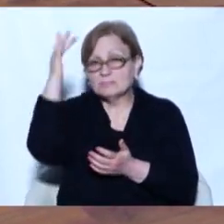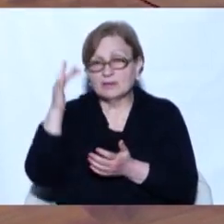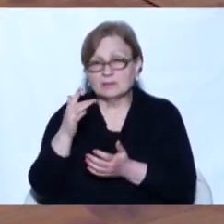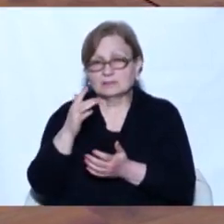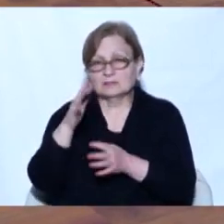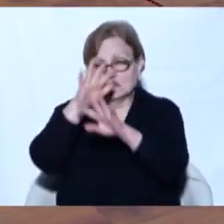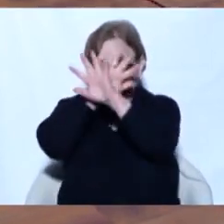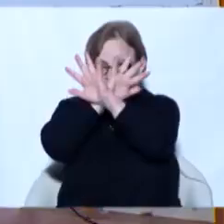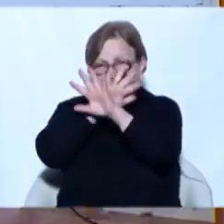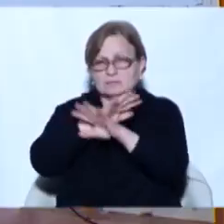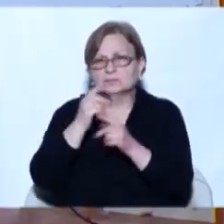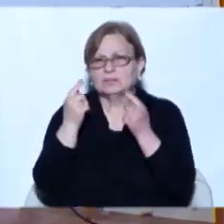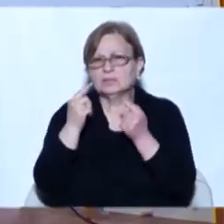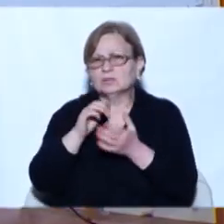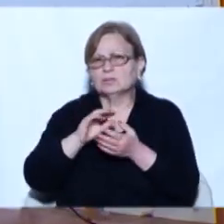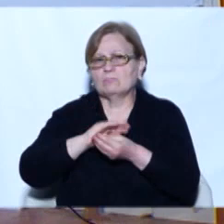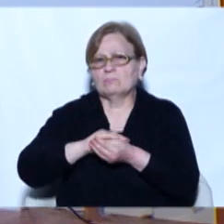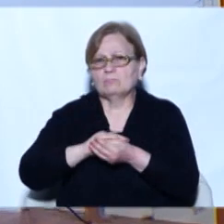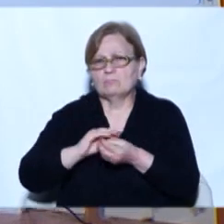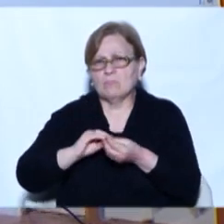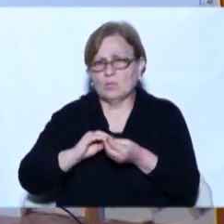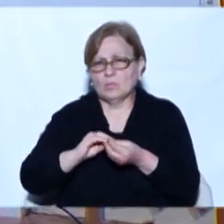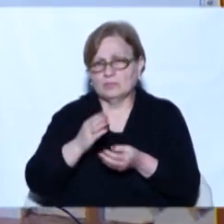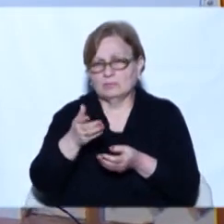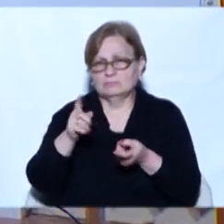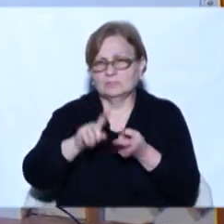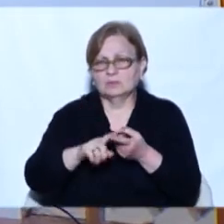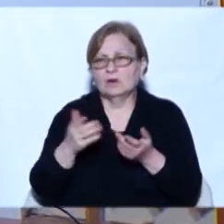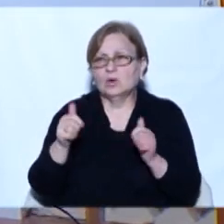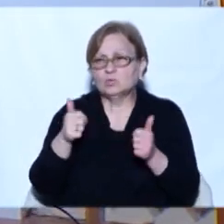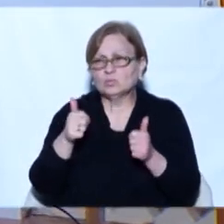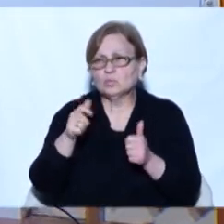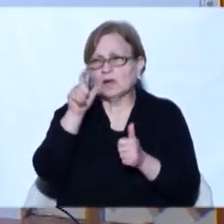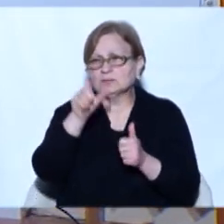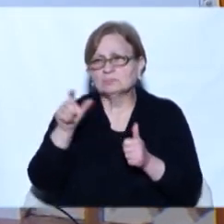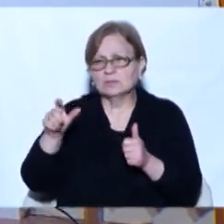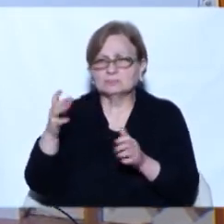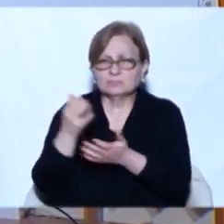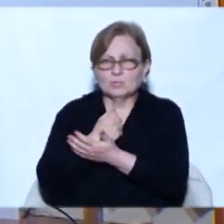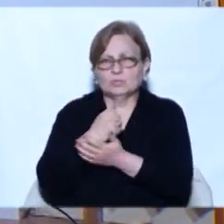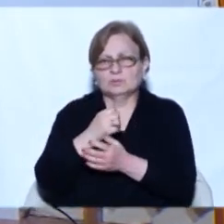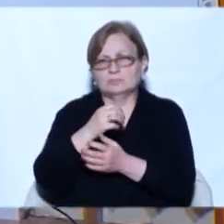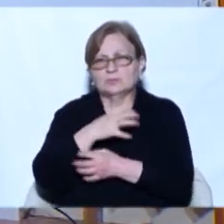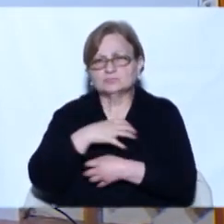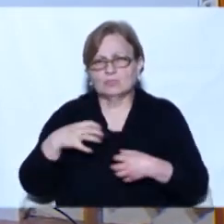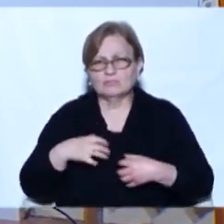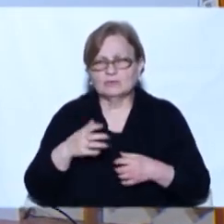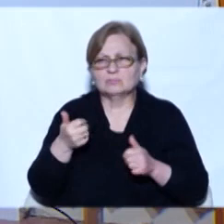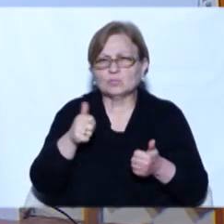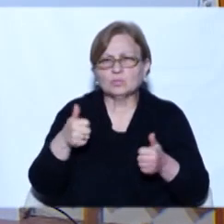დიდ მეგობრობაზია. როგორ პოულობენ ადამიანები და ცხოველები ერთმანეთს? როგორ